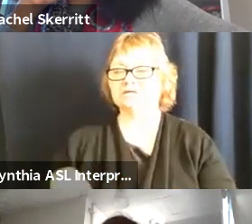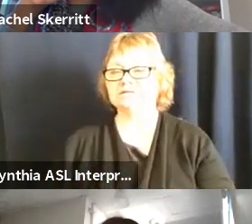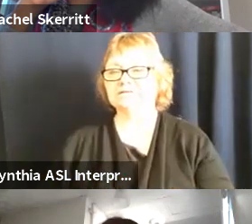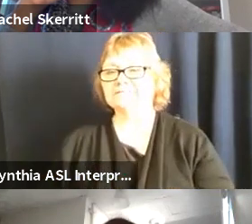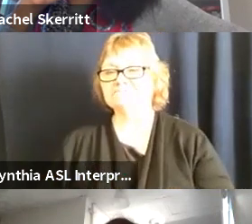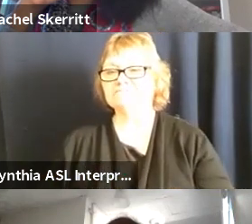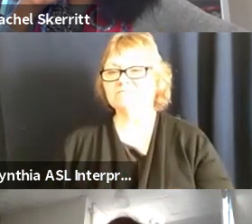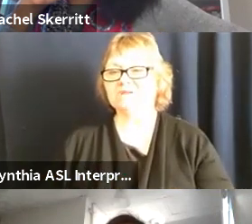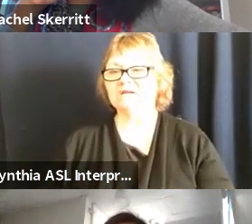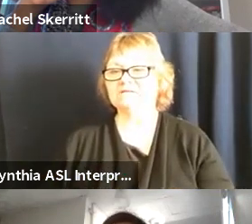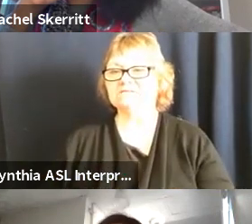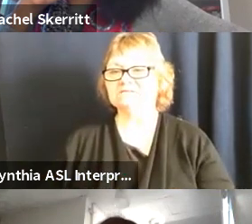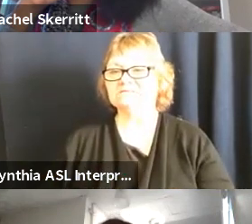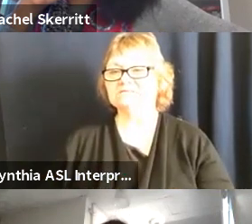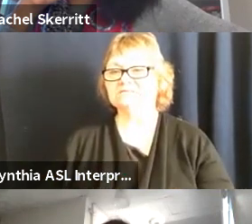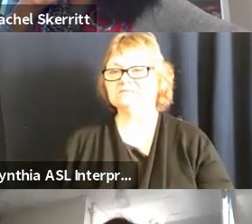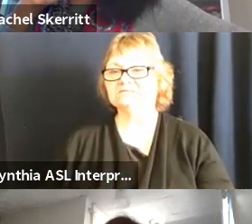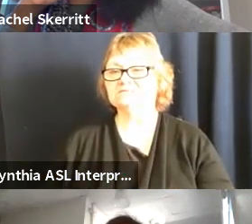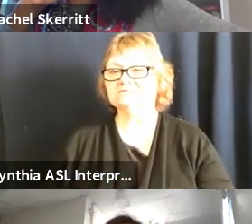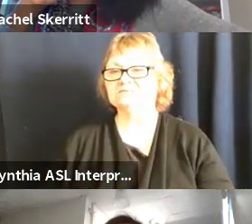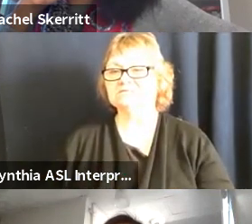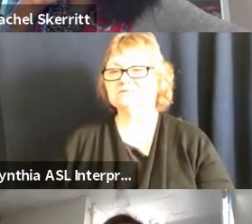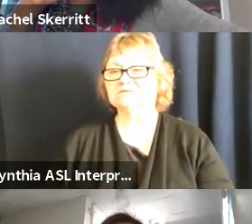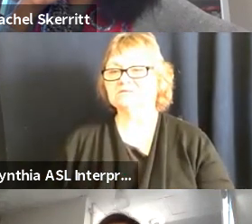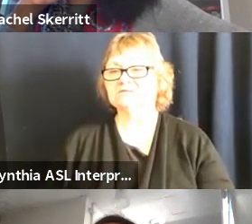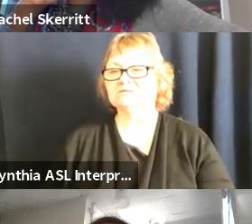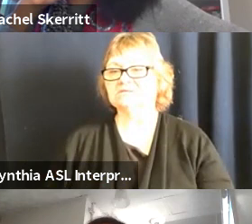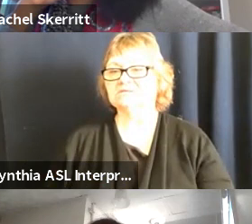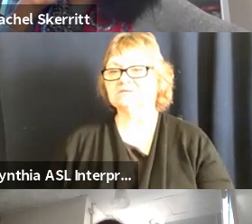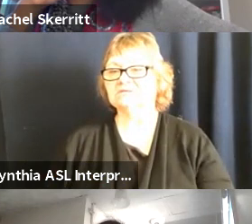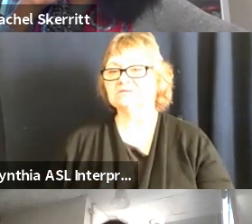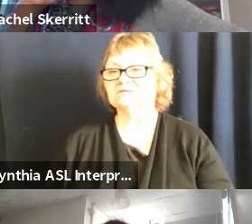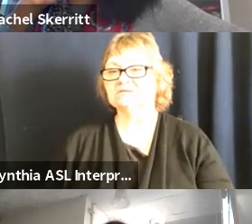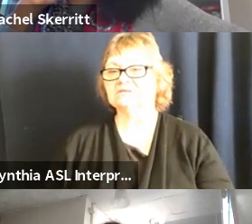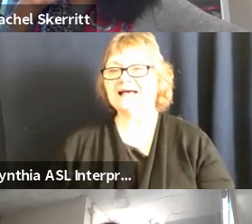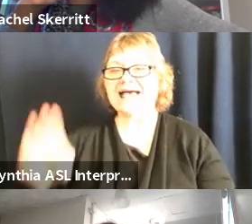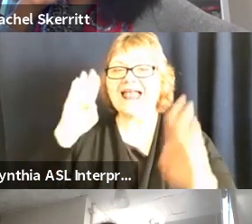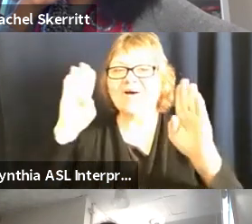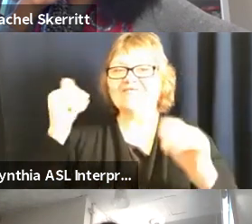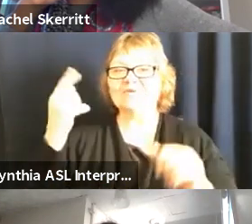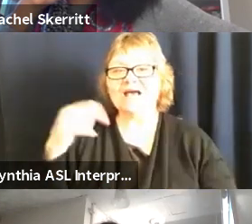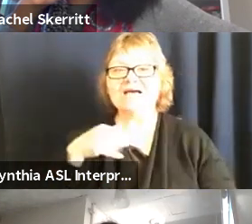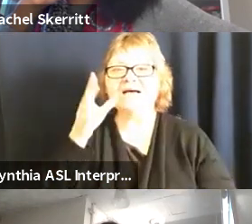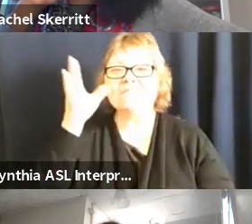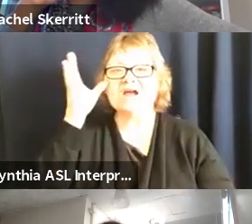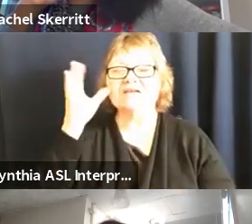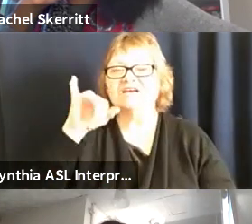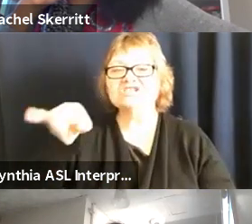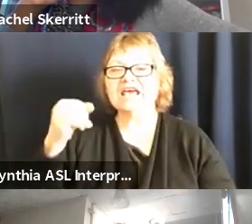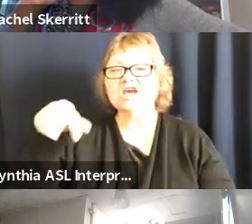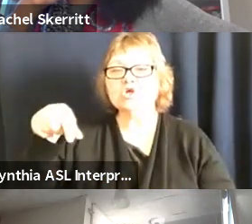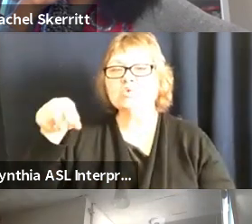我是公立学校 JQES 学校的家长。 Okay, 等我译一下。 Hi everyone, I'm a parent of